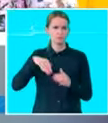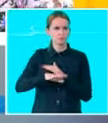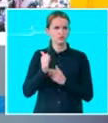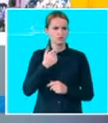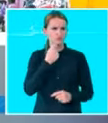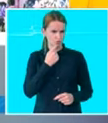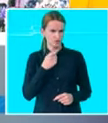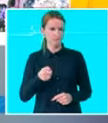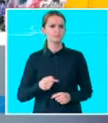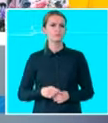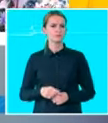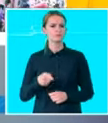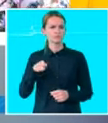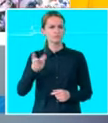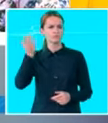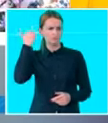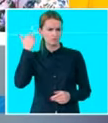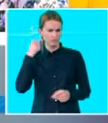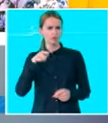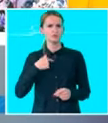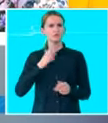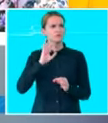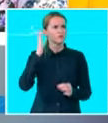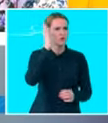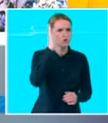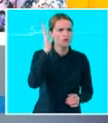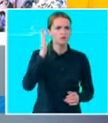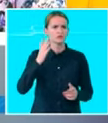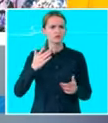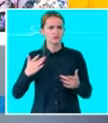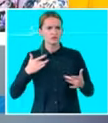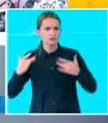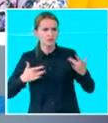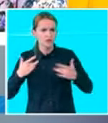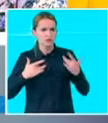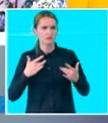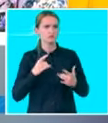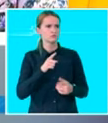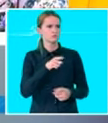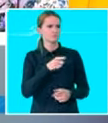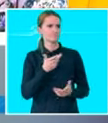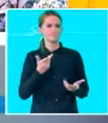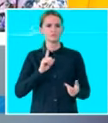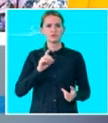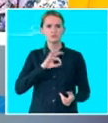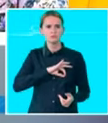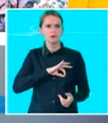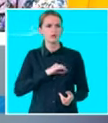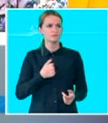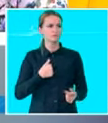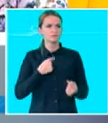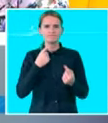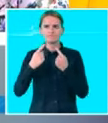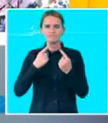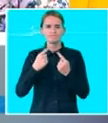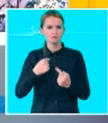учители. И някак не можах да проведа с баща си истинските разговори, които продължавам да водя вече 30 и колко години, откакто него го няма,